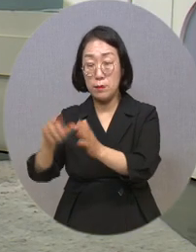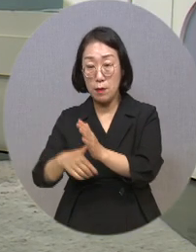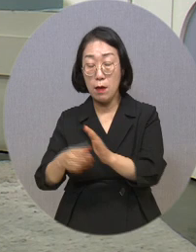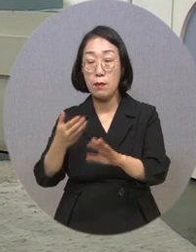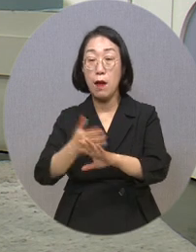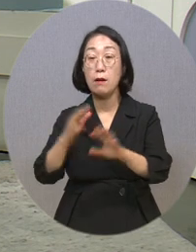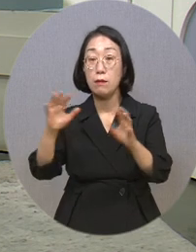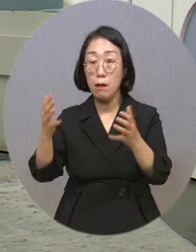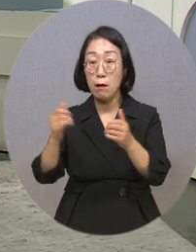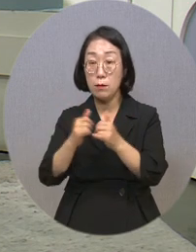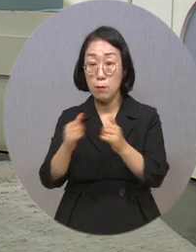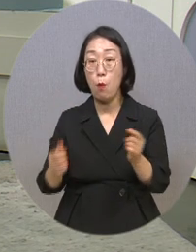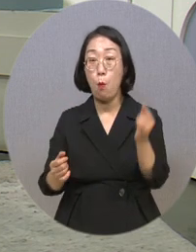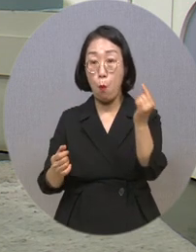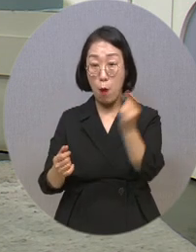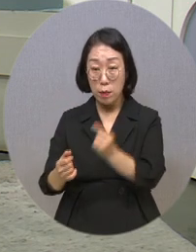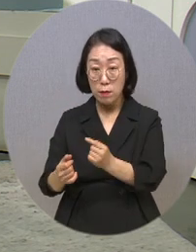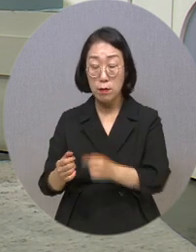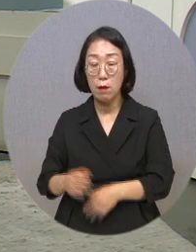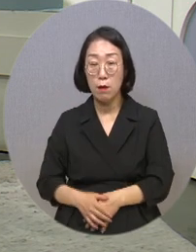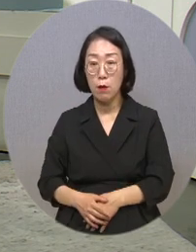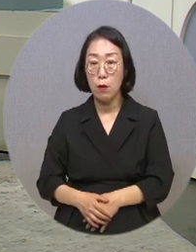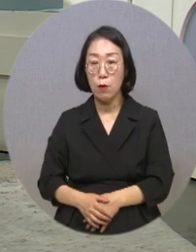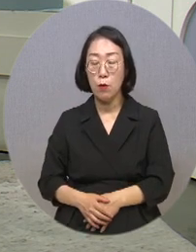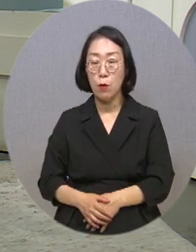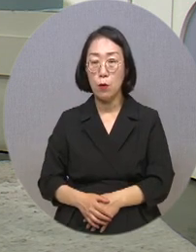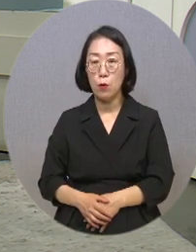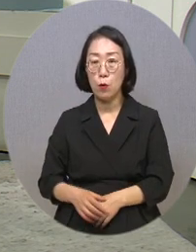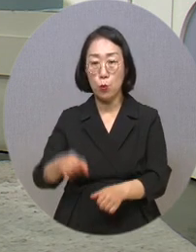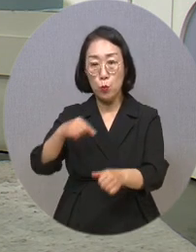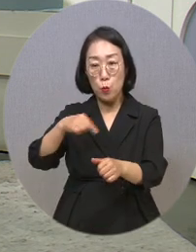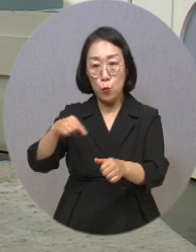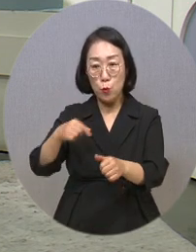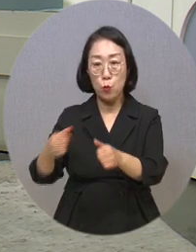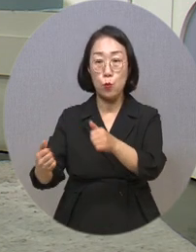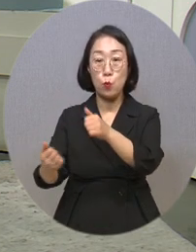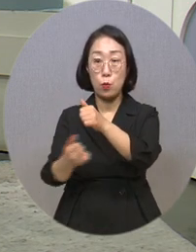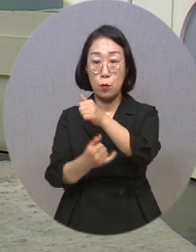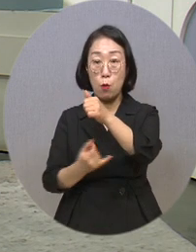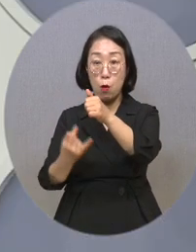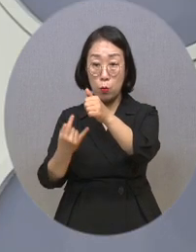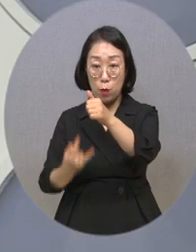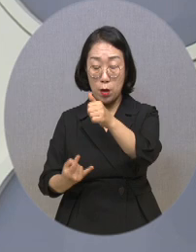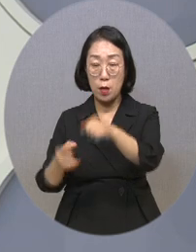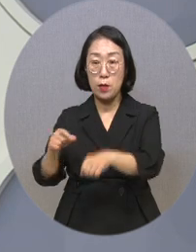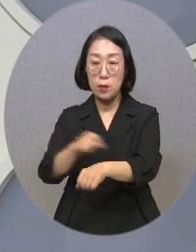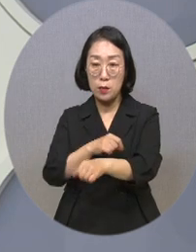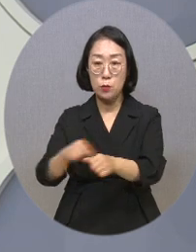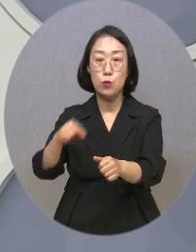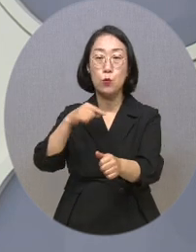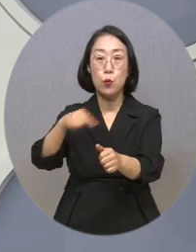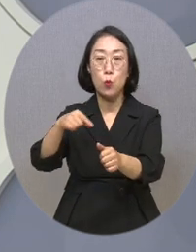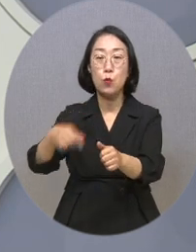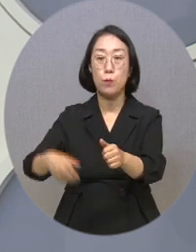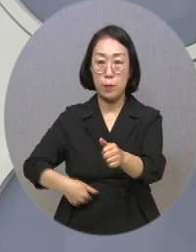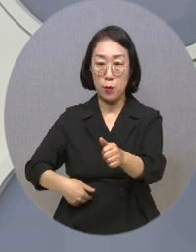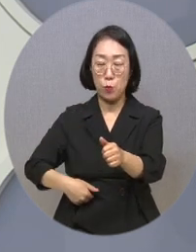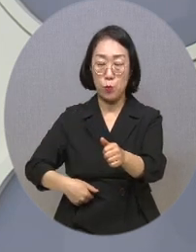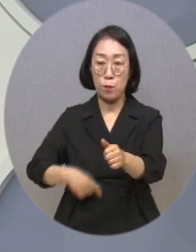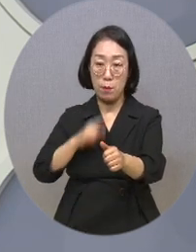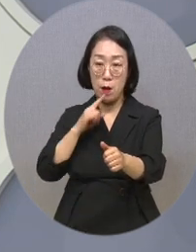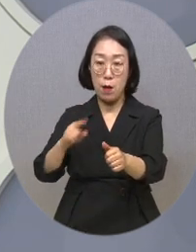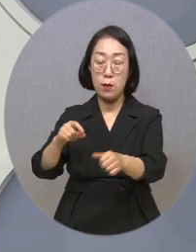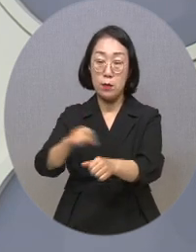외국인인데 얘를 그 교육위원회에서 저 했더니 얘는 특수교육이 필요한 애다. 그래가지고